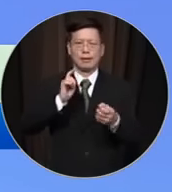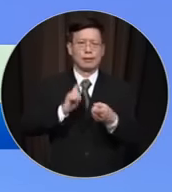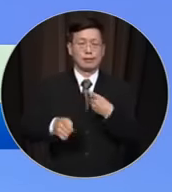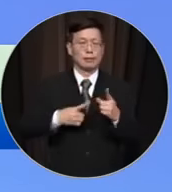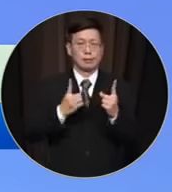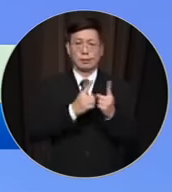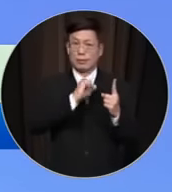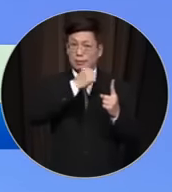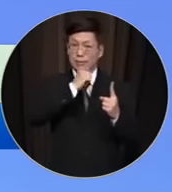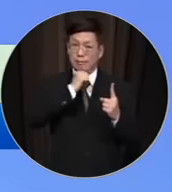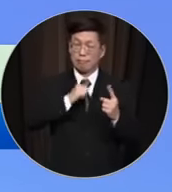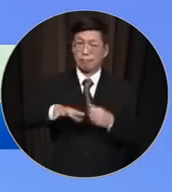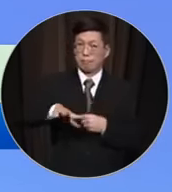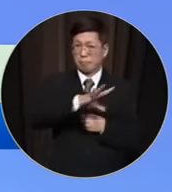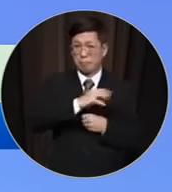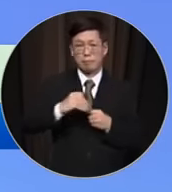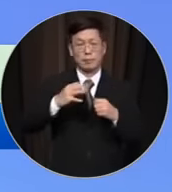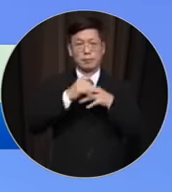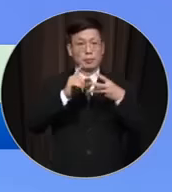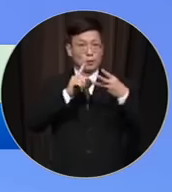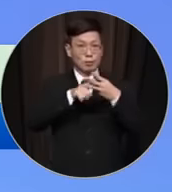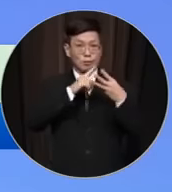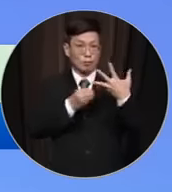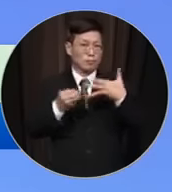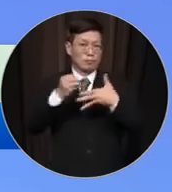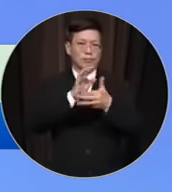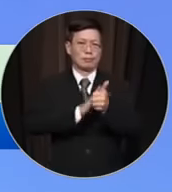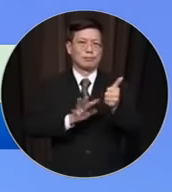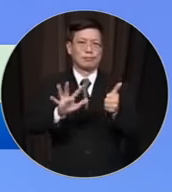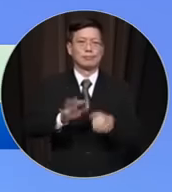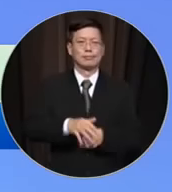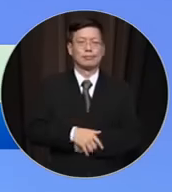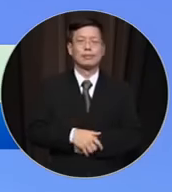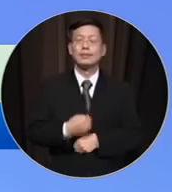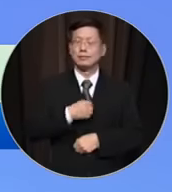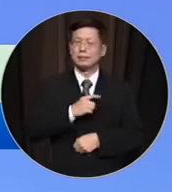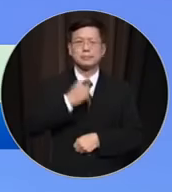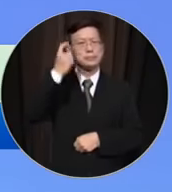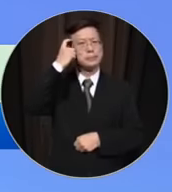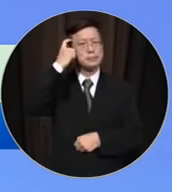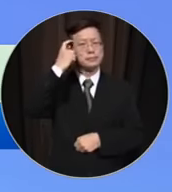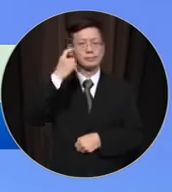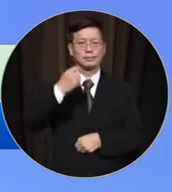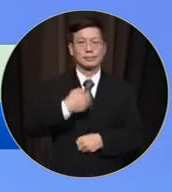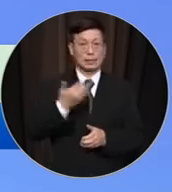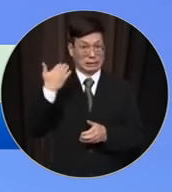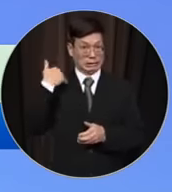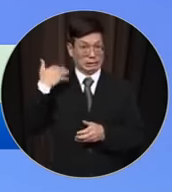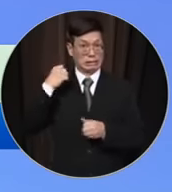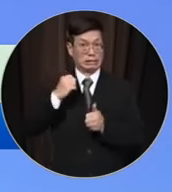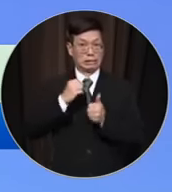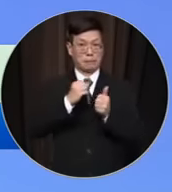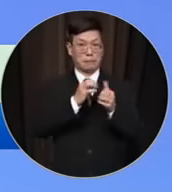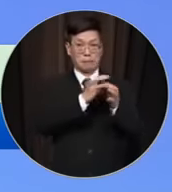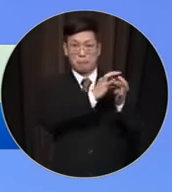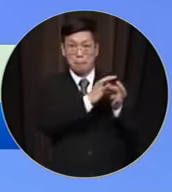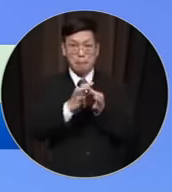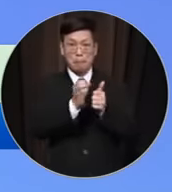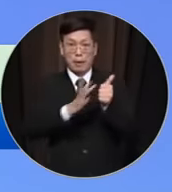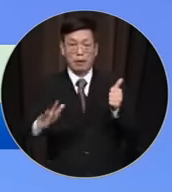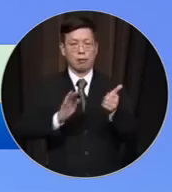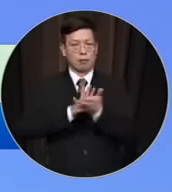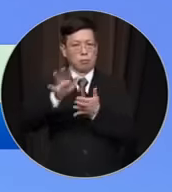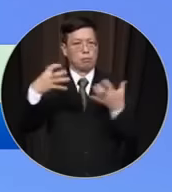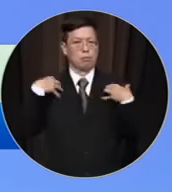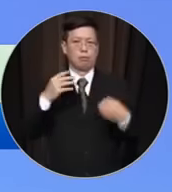实上对台湾整个民主法治的进展是有影响的。所以我会认为前面种下的因，后面当然必须要负